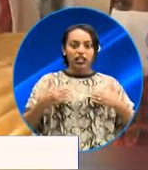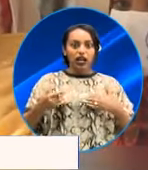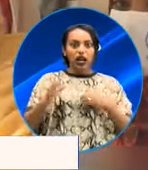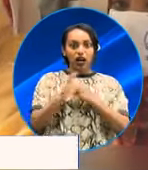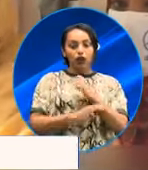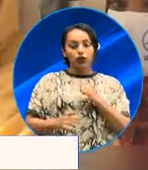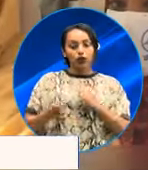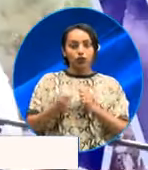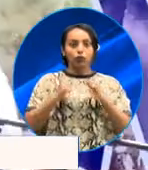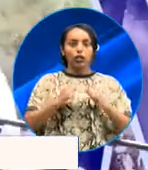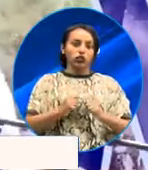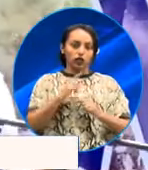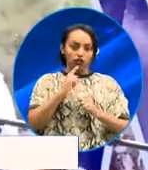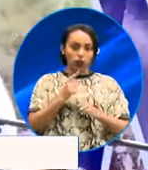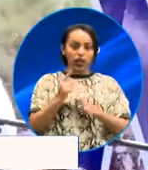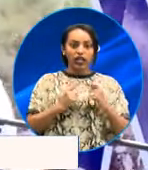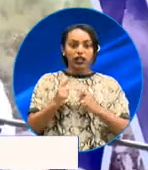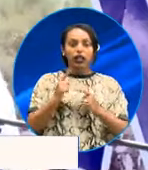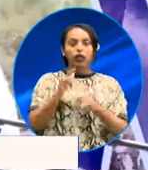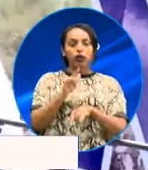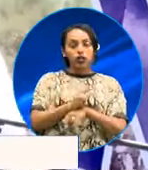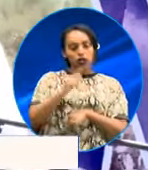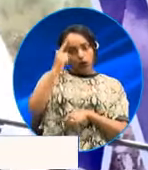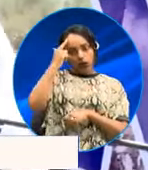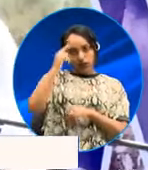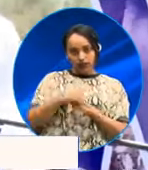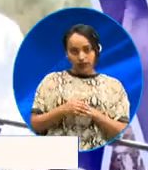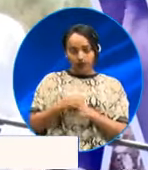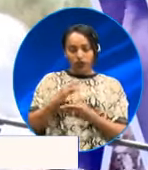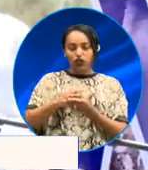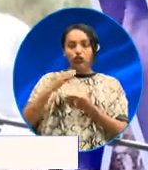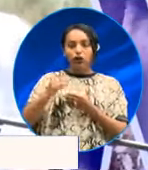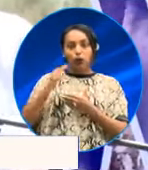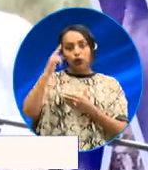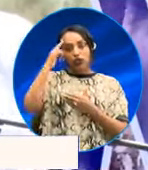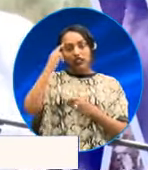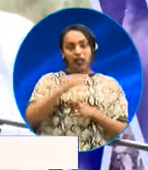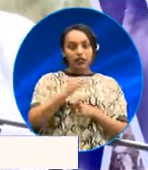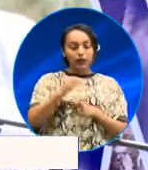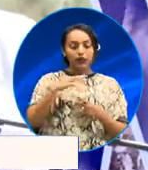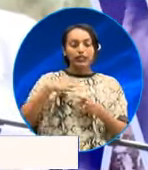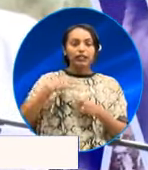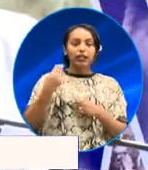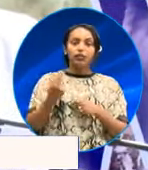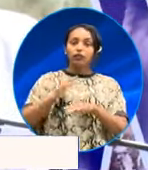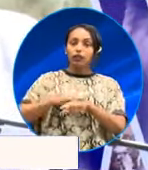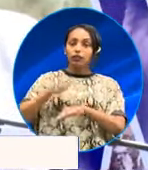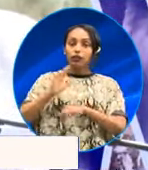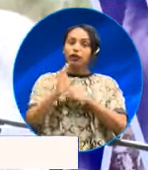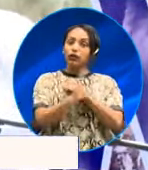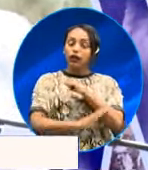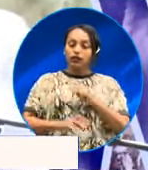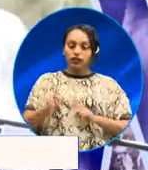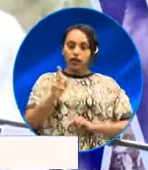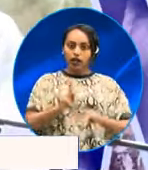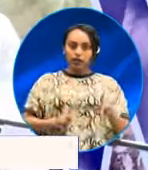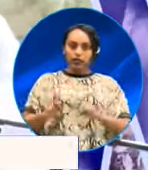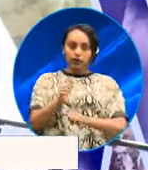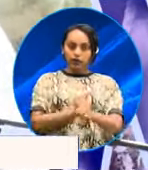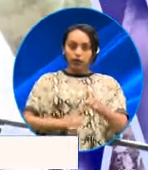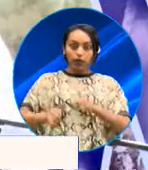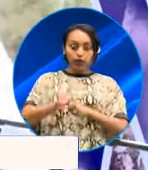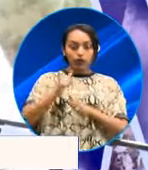ኑሮ እንዲኖሩ ማስቻል ነው። ነጋዴው ለዜጋው እንዲያስብ፣ ሸማቹ እንዲተሳሰብና ከግል ጥቅም ይልቅ ሀገርና ወገን